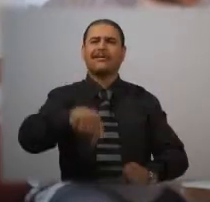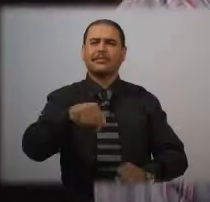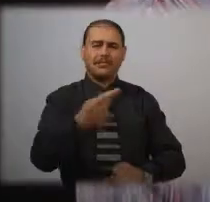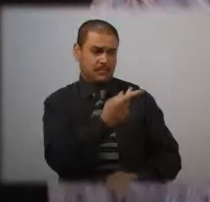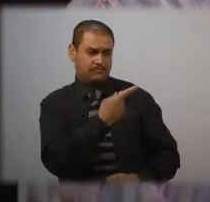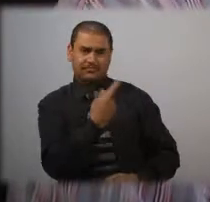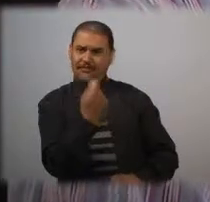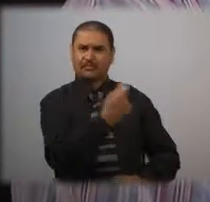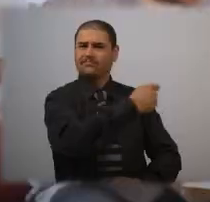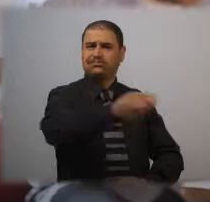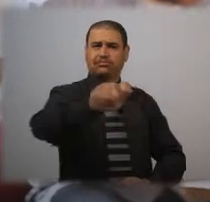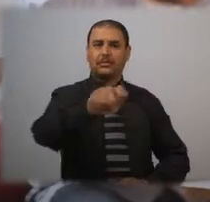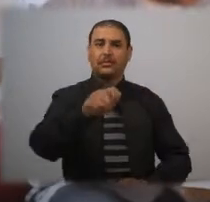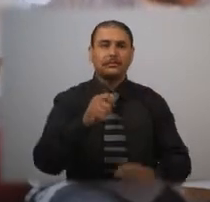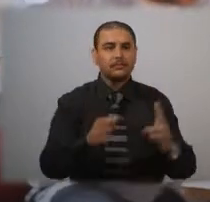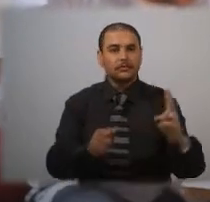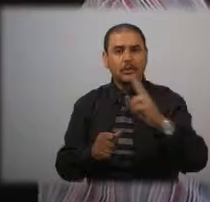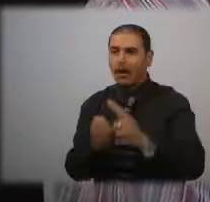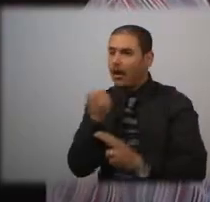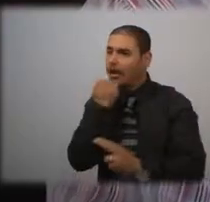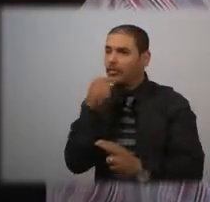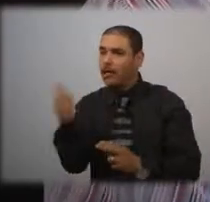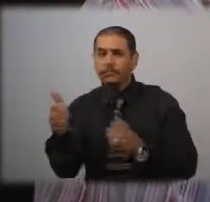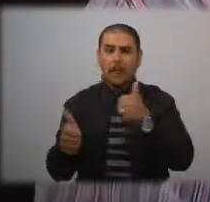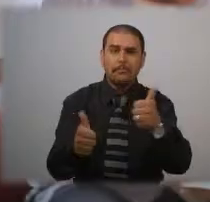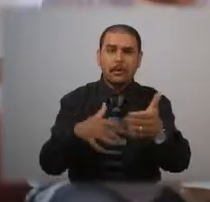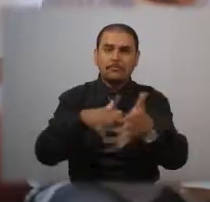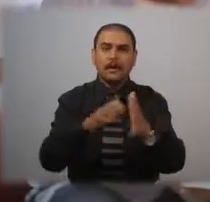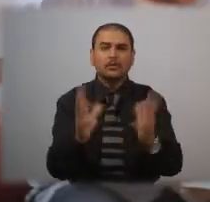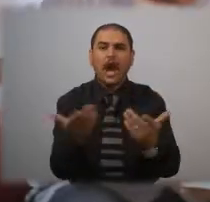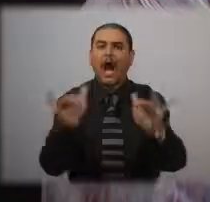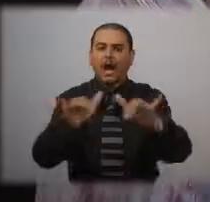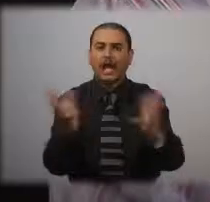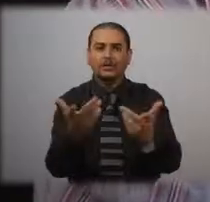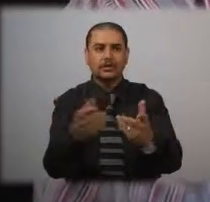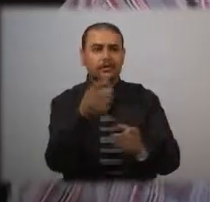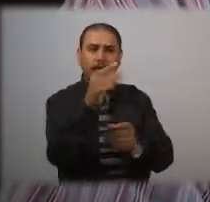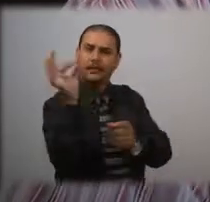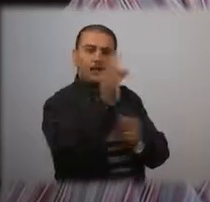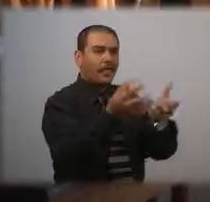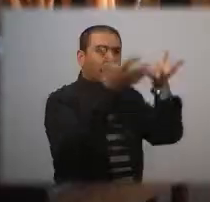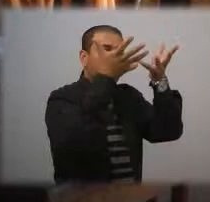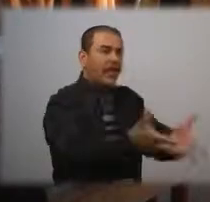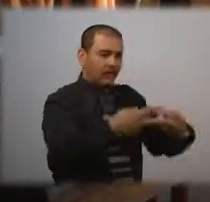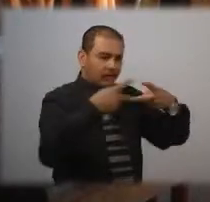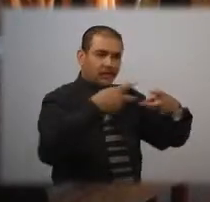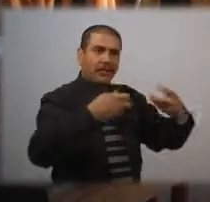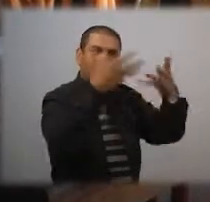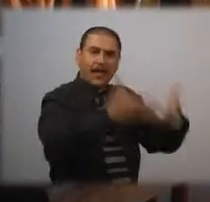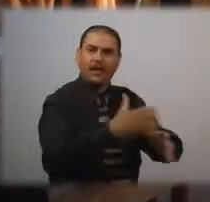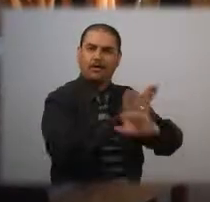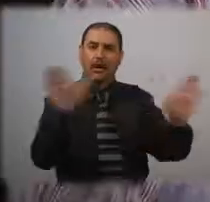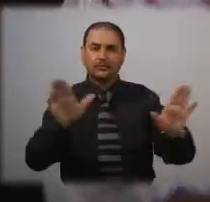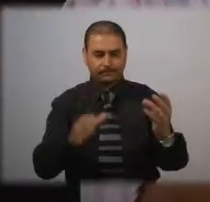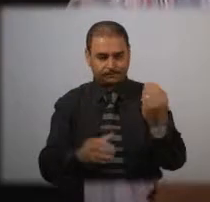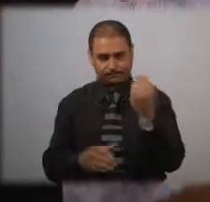مصاري طيب هو الحق على مين بعرفش طيب هو كيف صار الحال برضه ما بعرف طب اعطيني اي تفاصيل عن الحال يا زلمه ليش بدك تعرف شو ليش